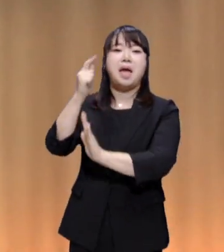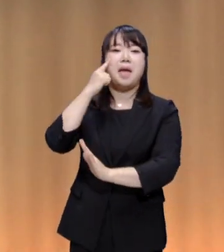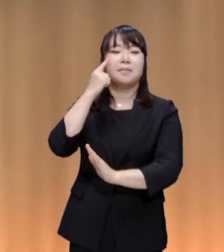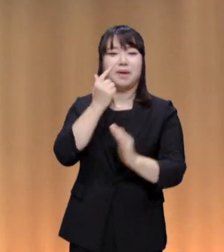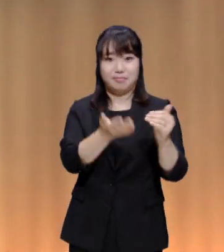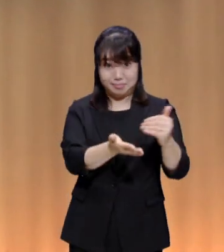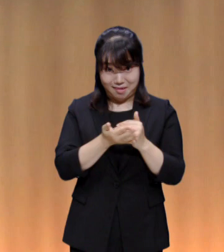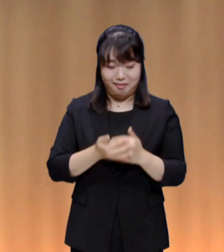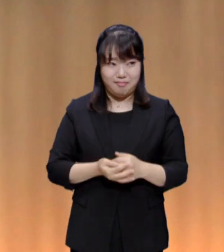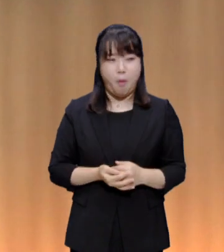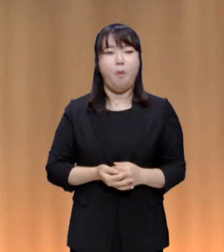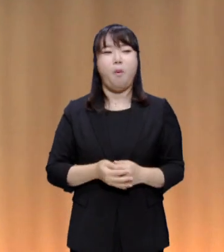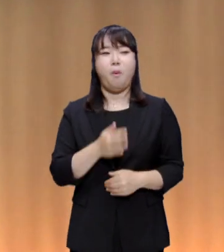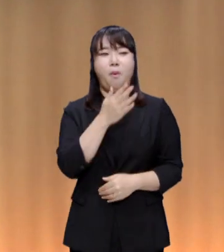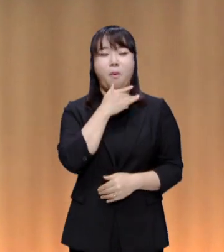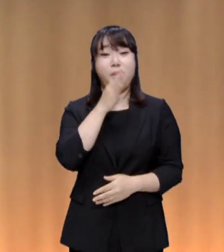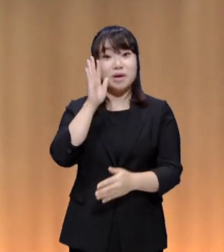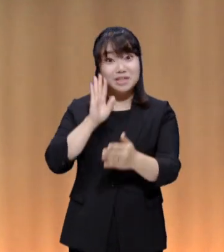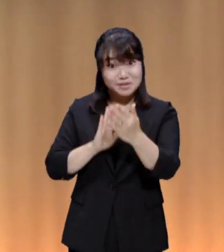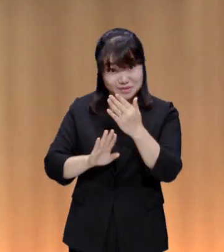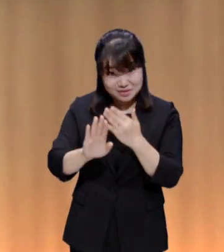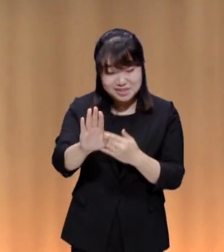그 이후에 이제 또